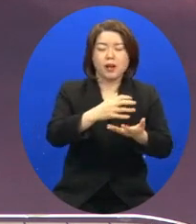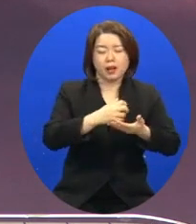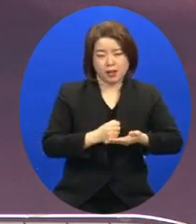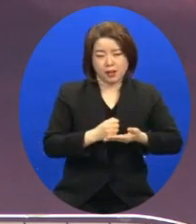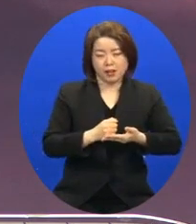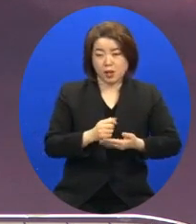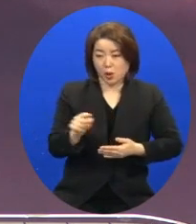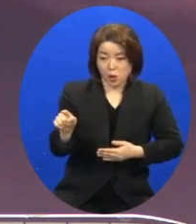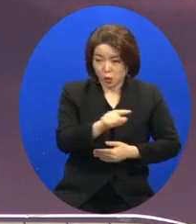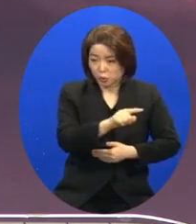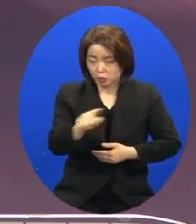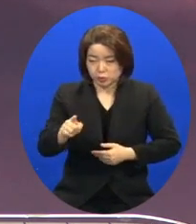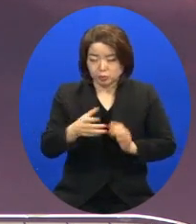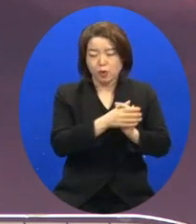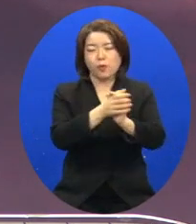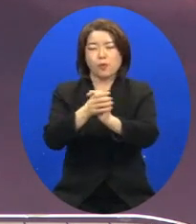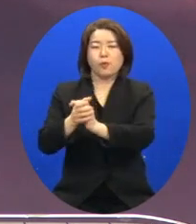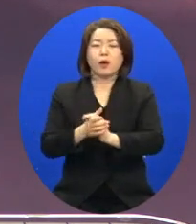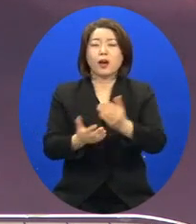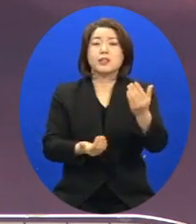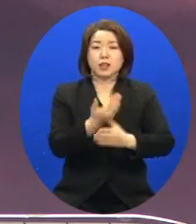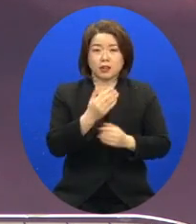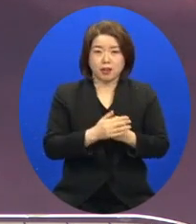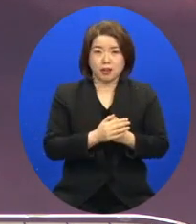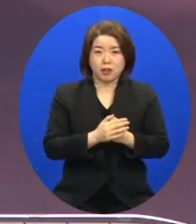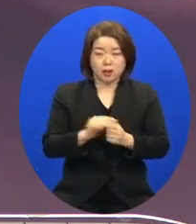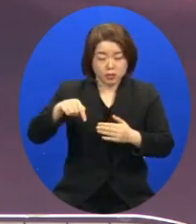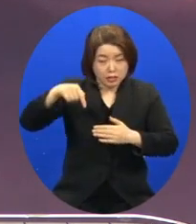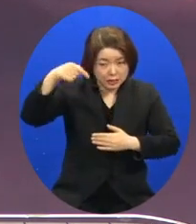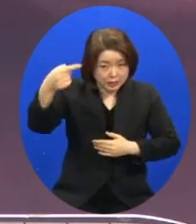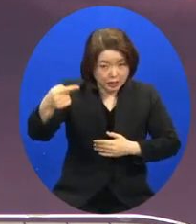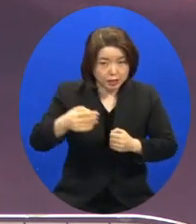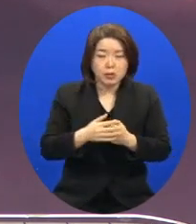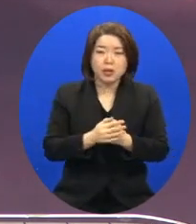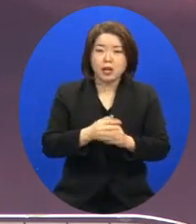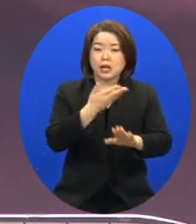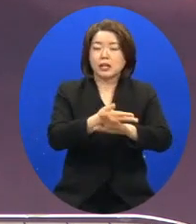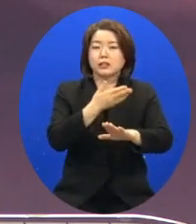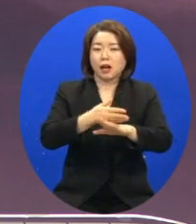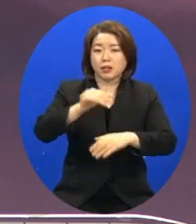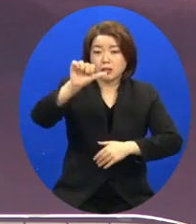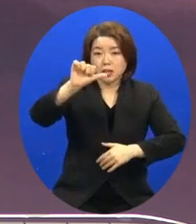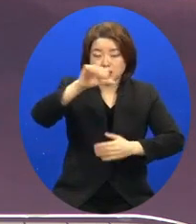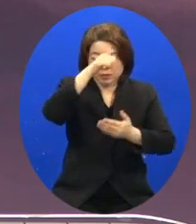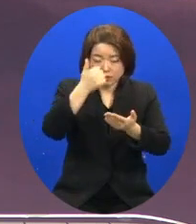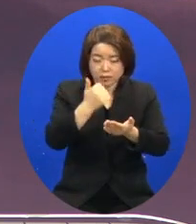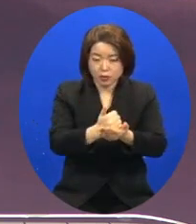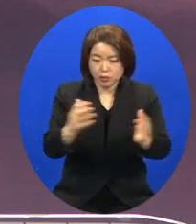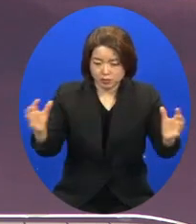분 사이에 화해가 일어났습니다. 그리고 다른 다섯 장로님이 다 하나가 됐습니다.